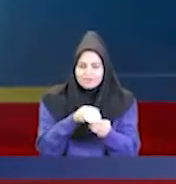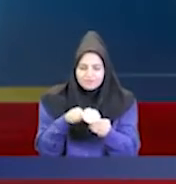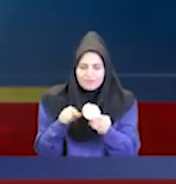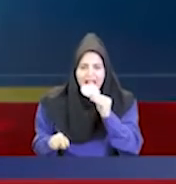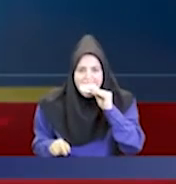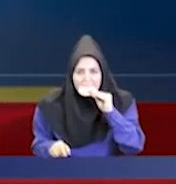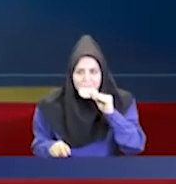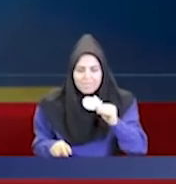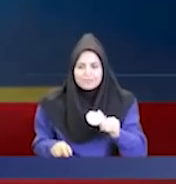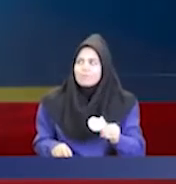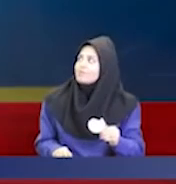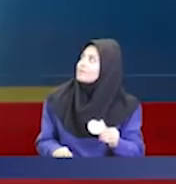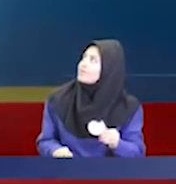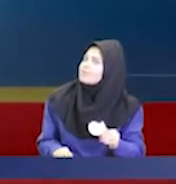صورت